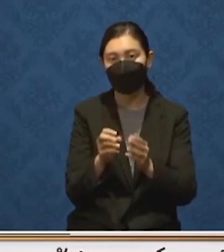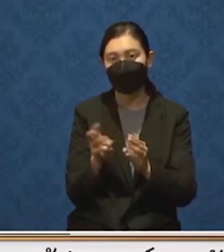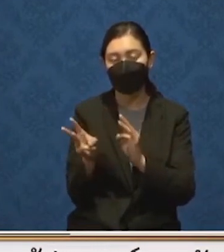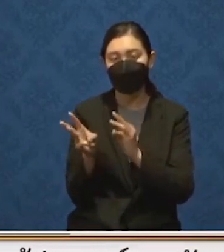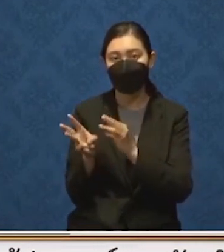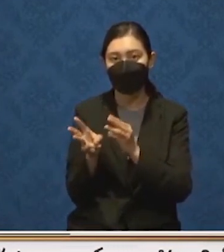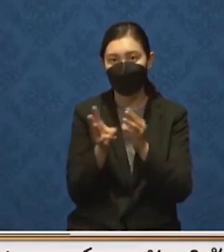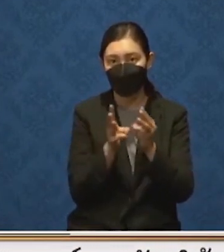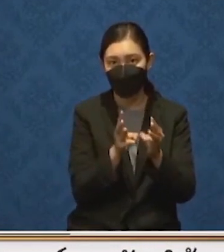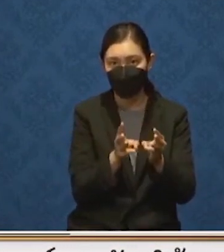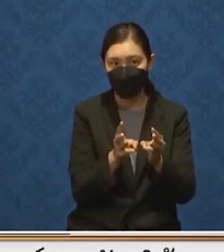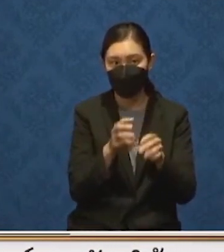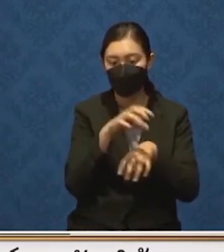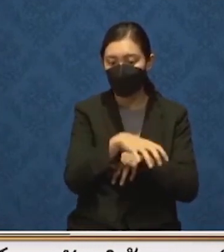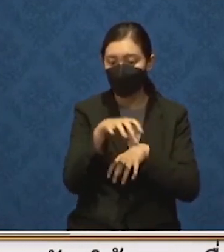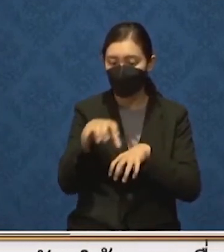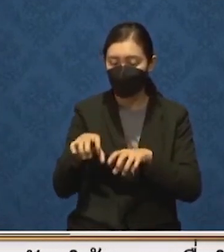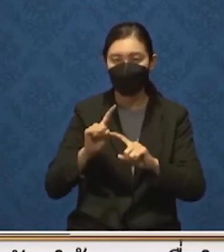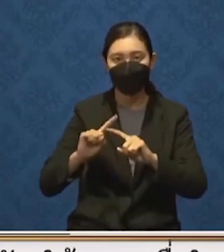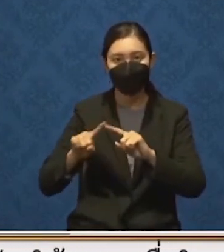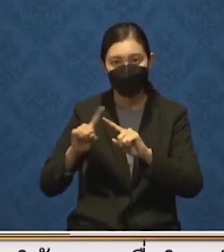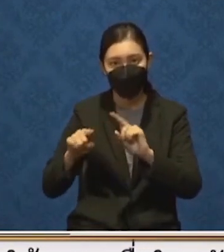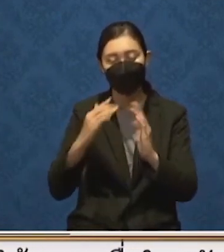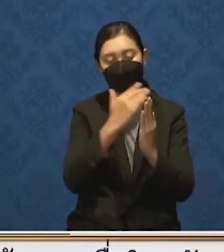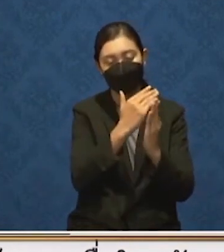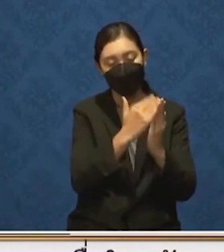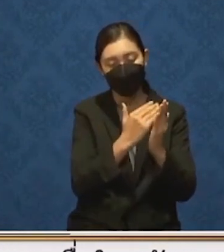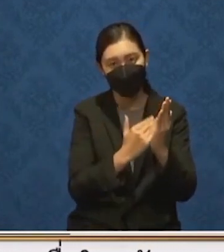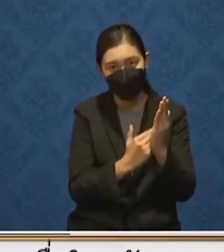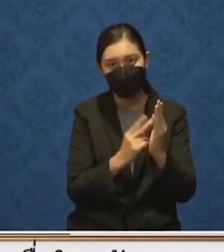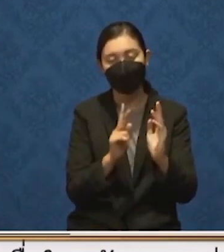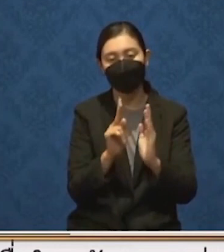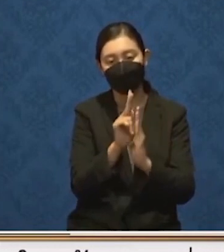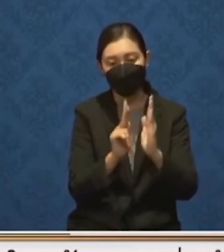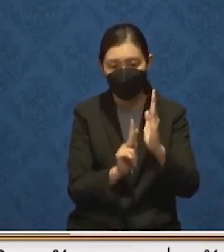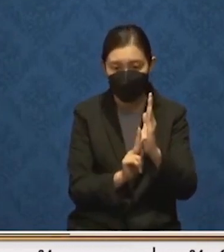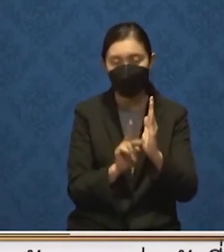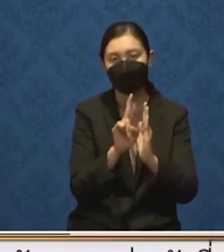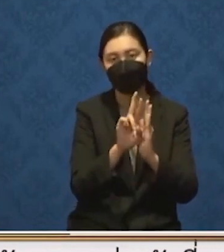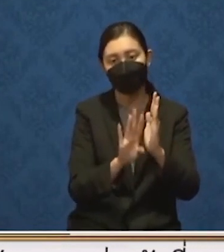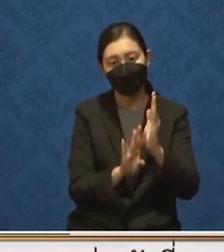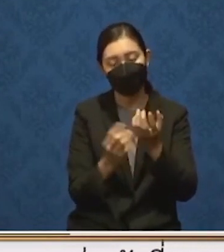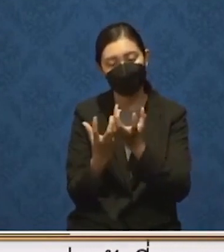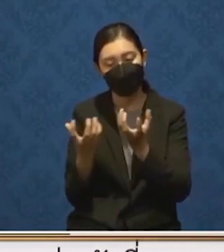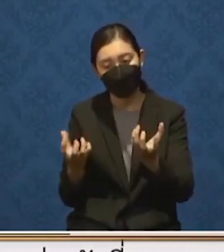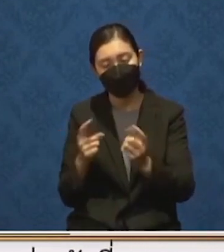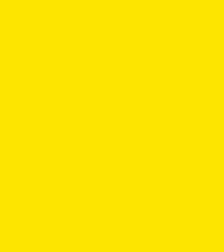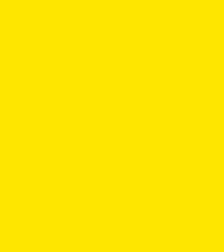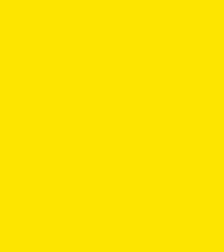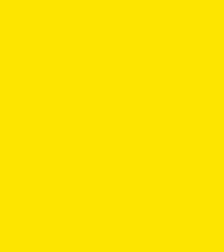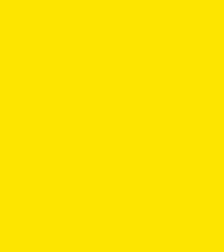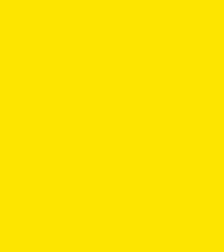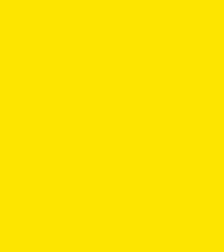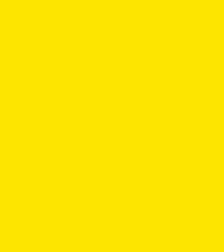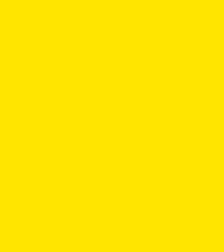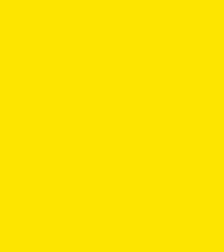นุษย์ได้ยึดหลักของกฎหมายระเบียบพัสดุโยเคร่งคดมาโยตลอดครับ